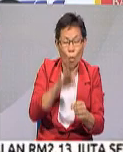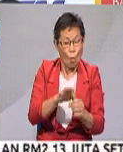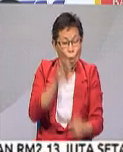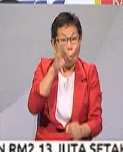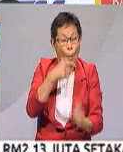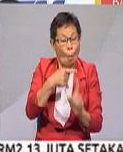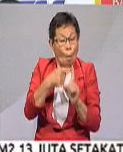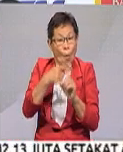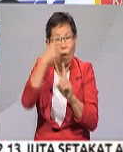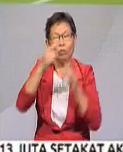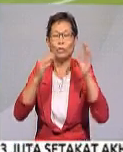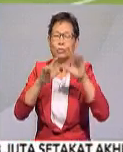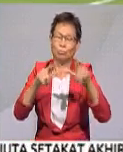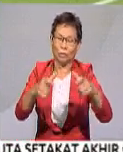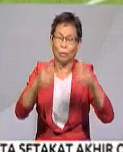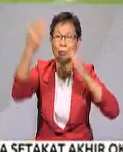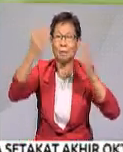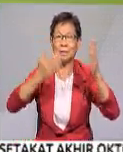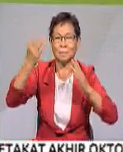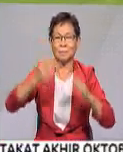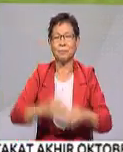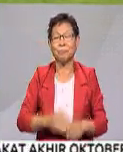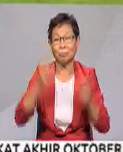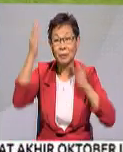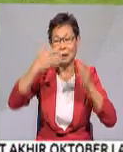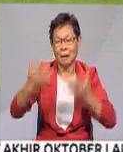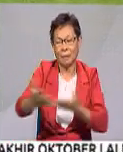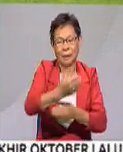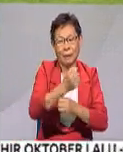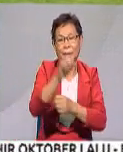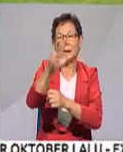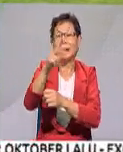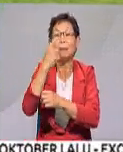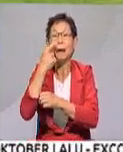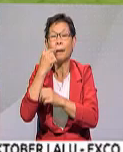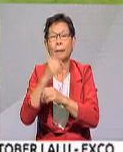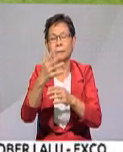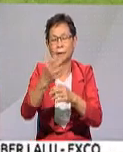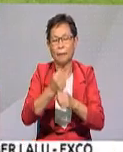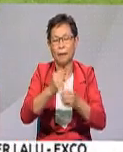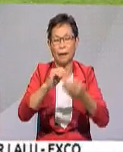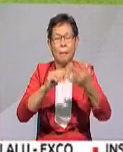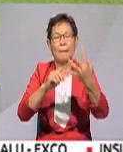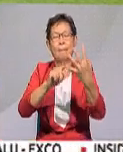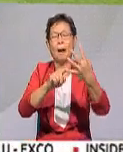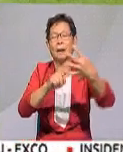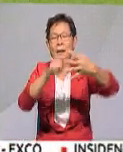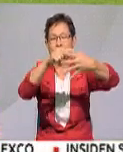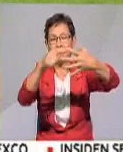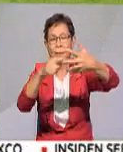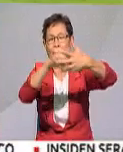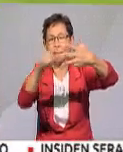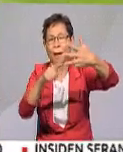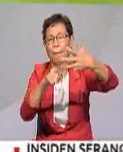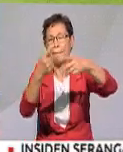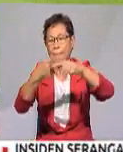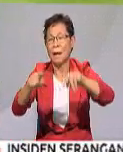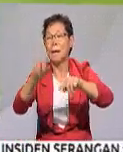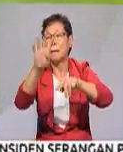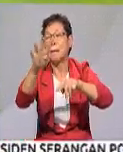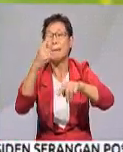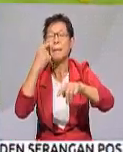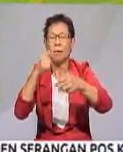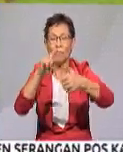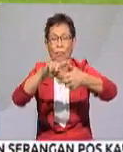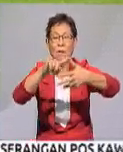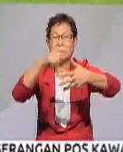positif untuk pasukan. Malaysia kini mengumpul 3 mata, berada di kedudukan keempat kumpulan G, dibezakan 4 mata dengan pendahulu